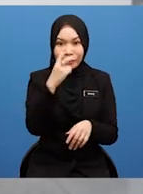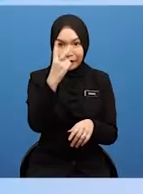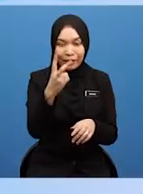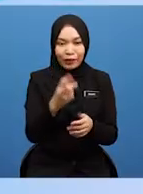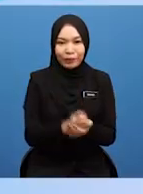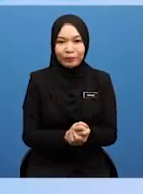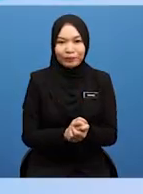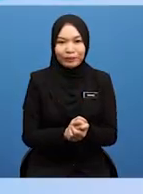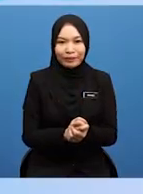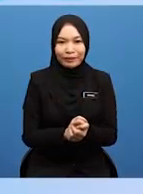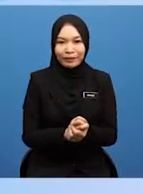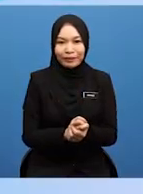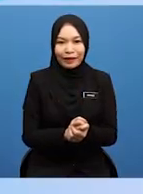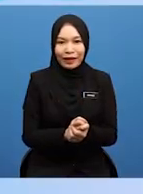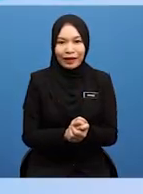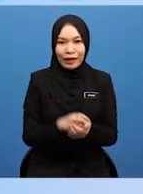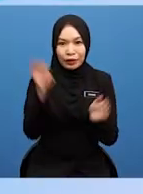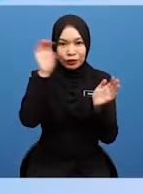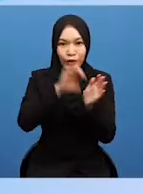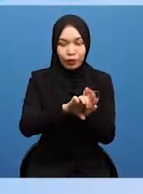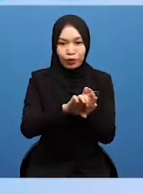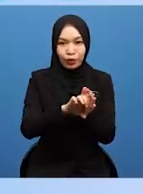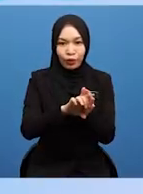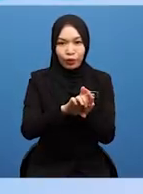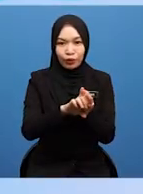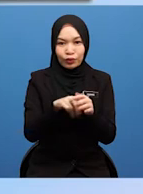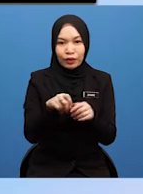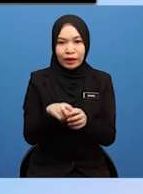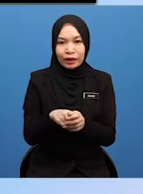juga Hai contoh-contoh isye